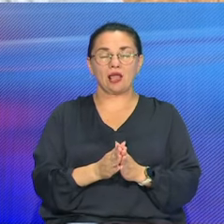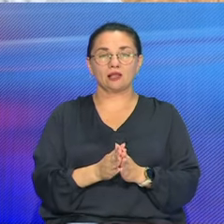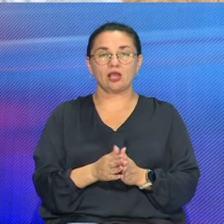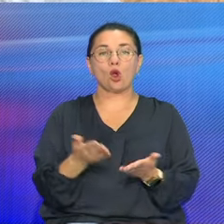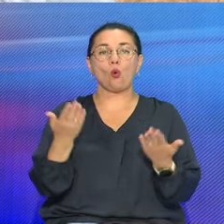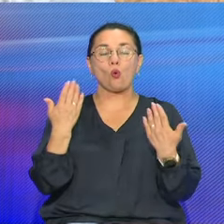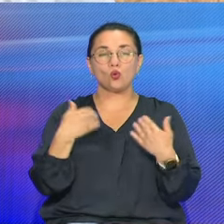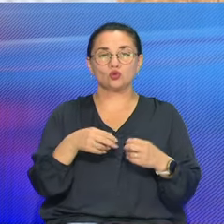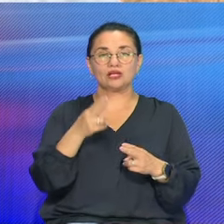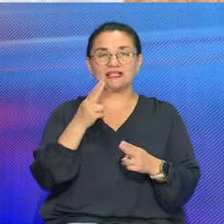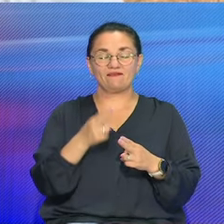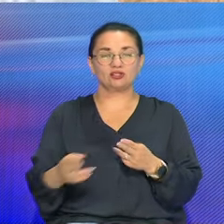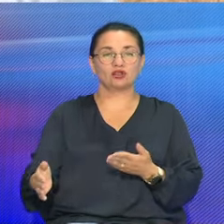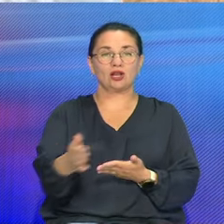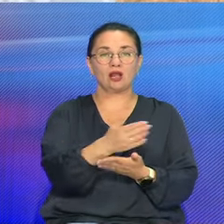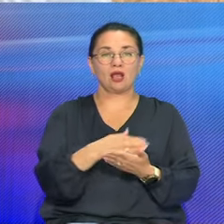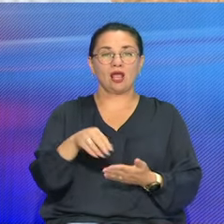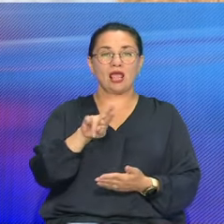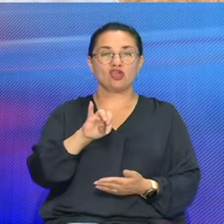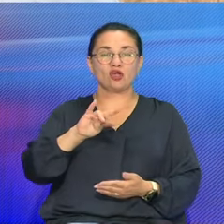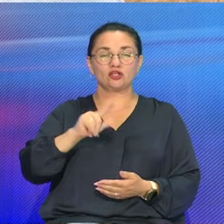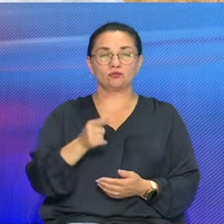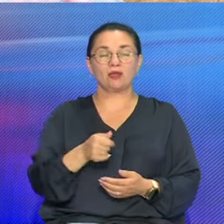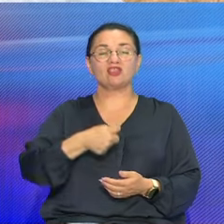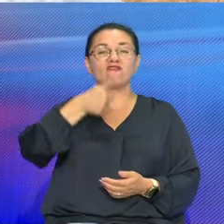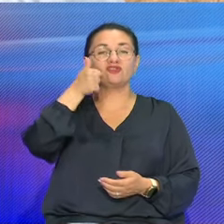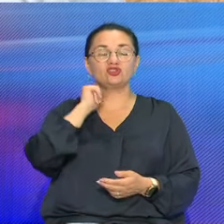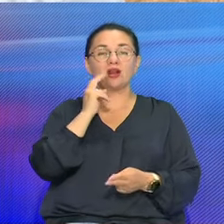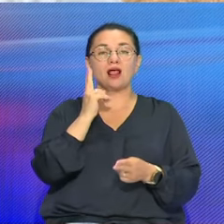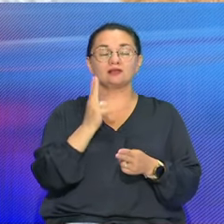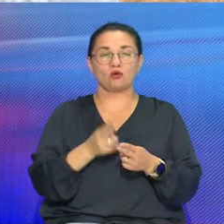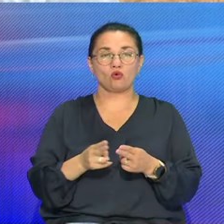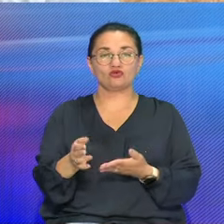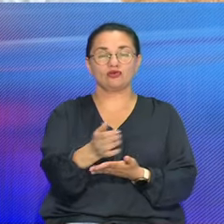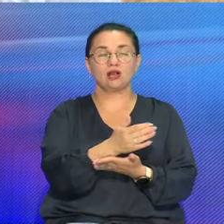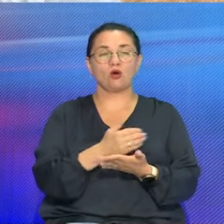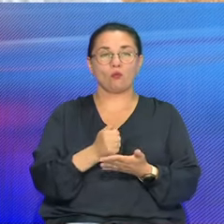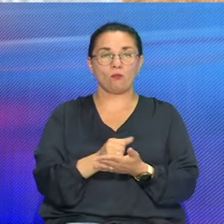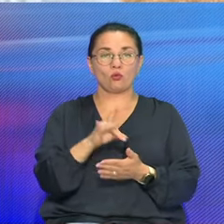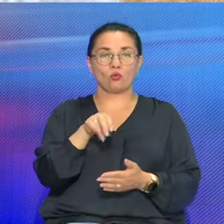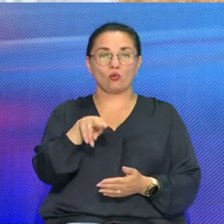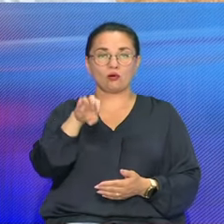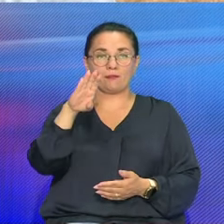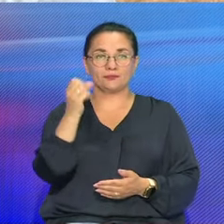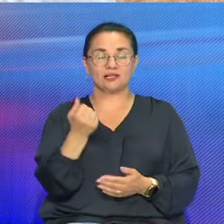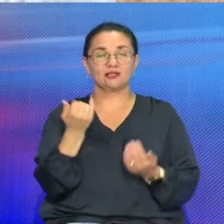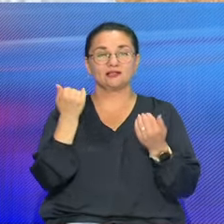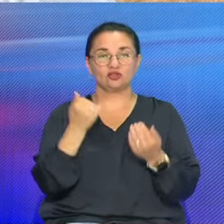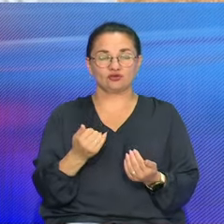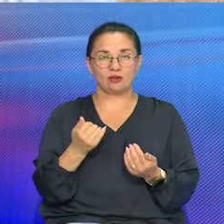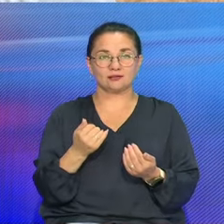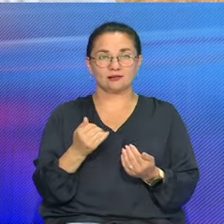уже завершили уборку Азимович меня. Вчера завершили уборку Азимова рапса. Сейчас приступили к